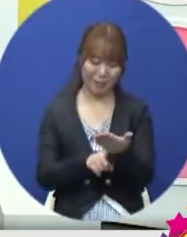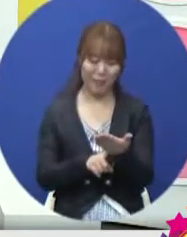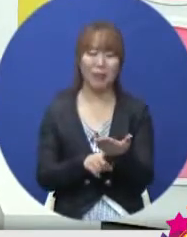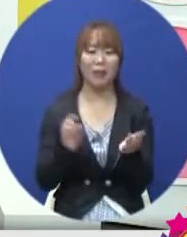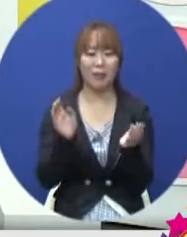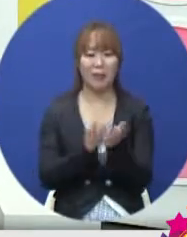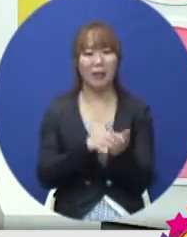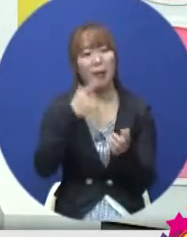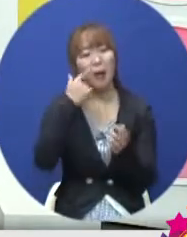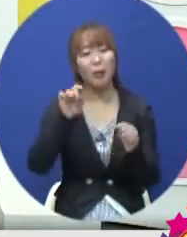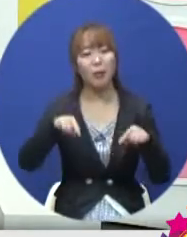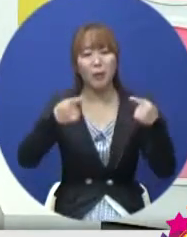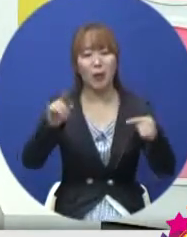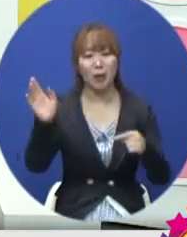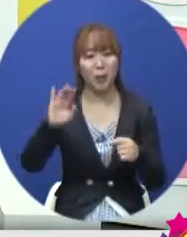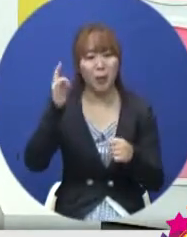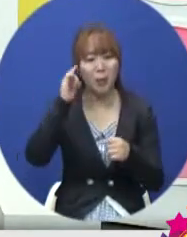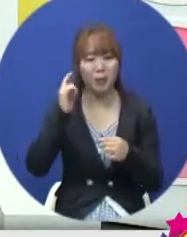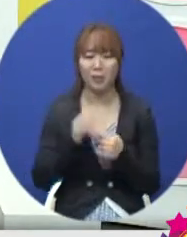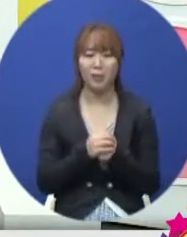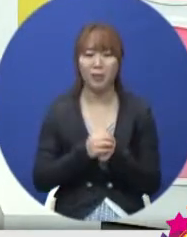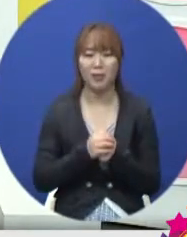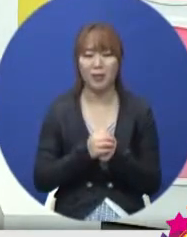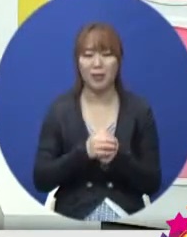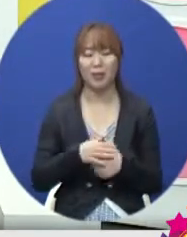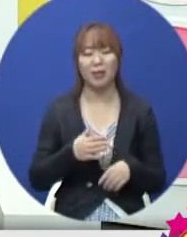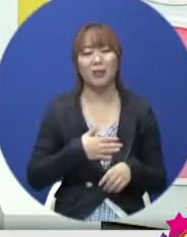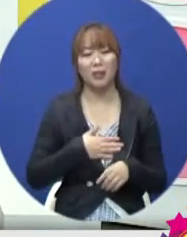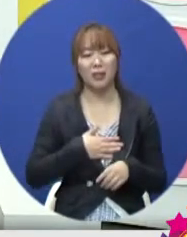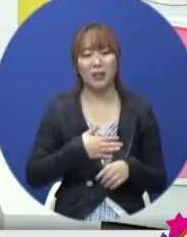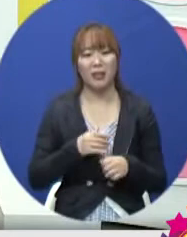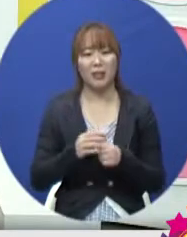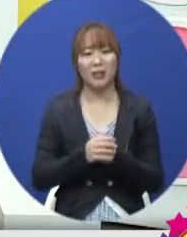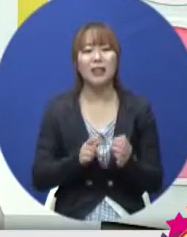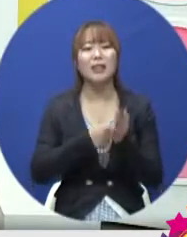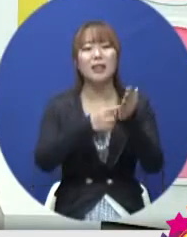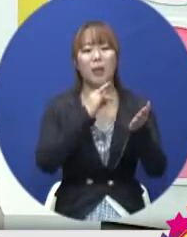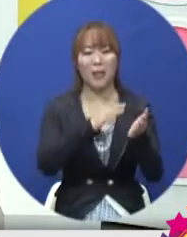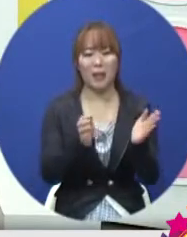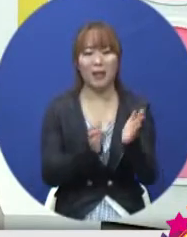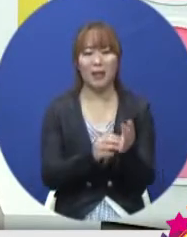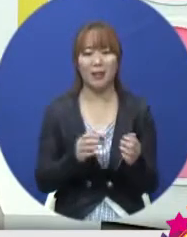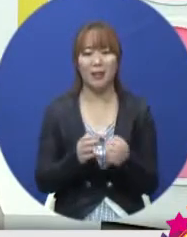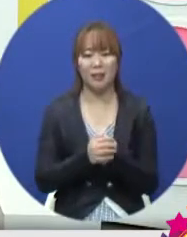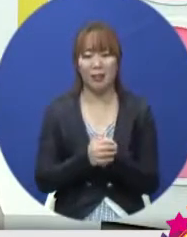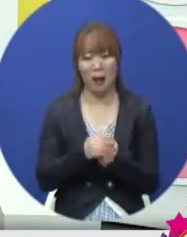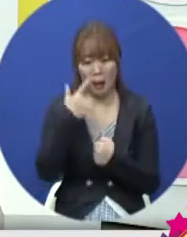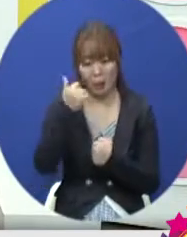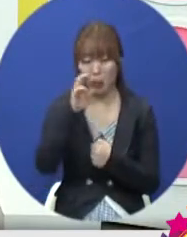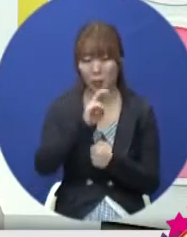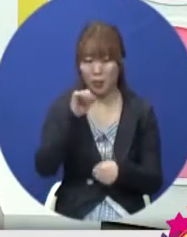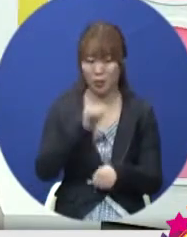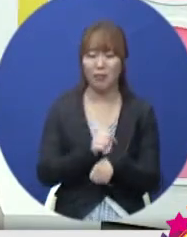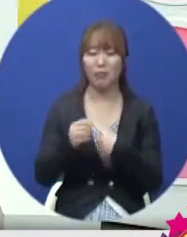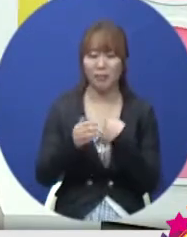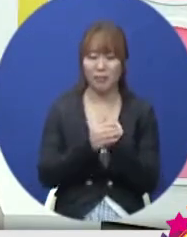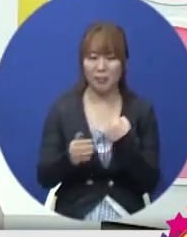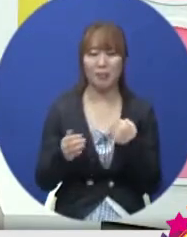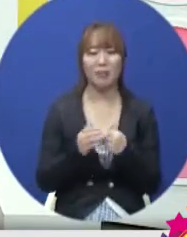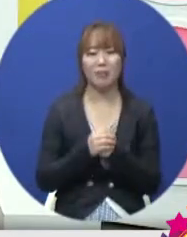그러니까 네. 아버님 왜 안 나가셨어요? 나가셨어요? 아니 이제 그 신청만 해놨습니다. 신청만 아 해주셨구나. 우리 아버님 노래